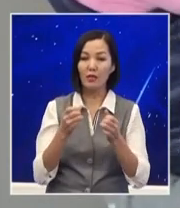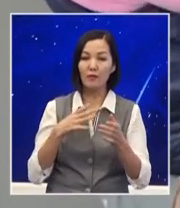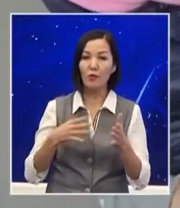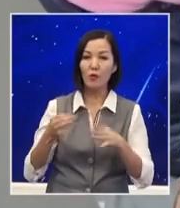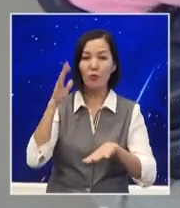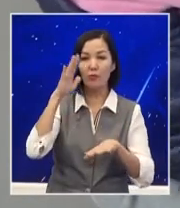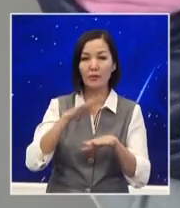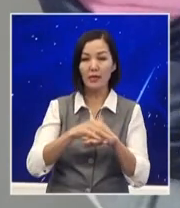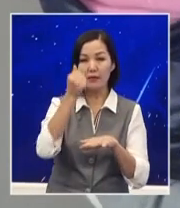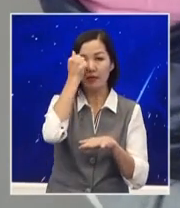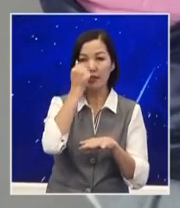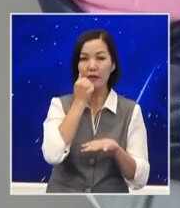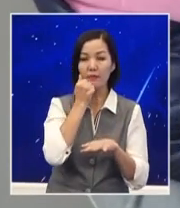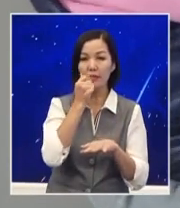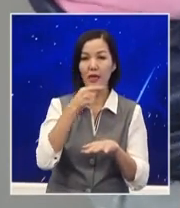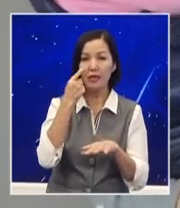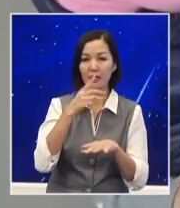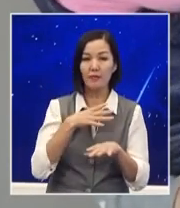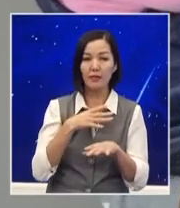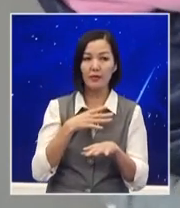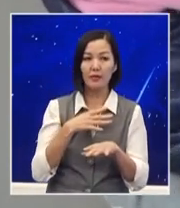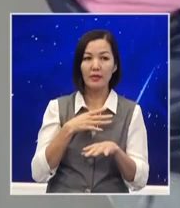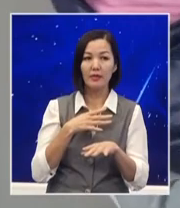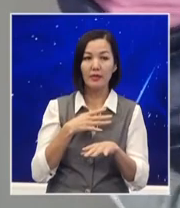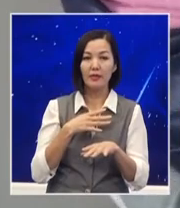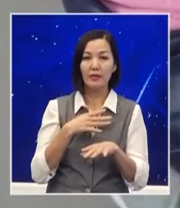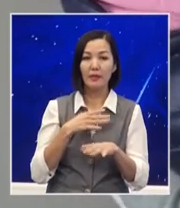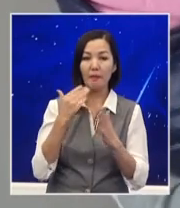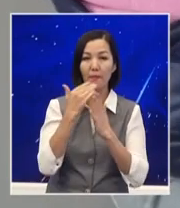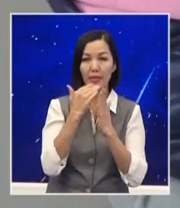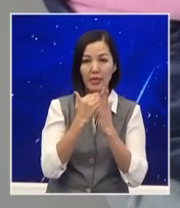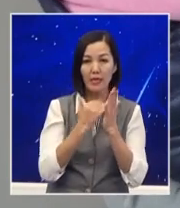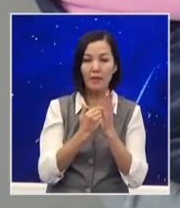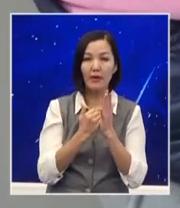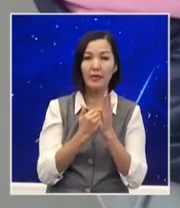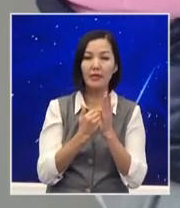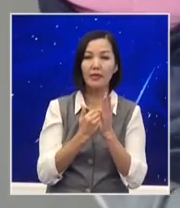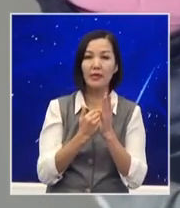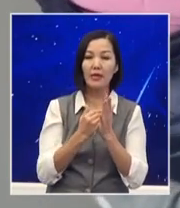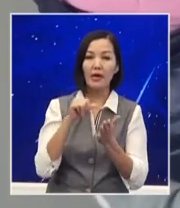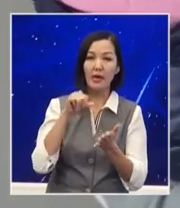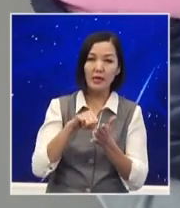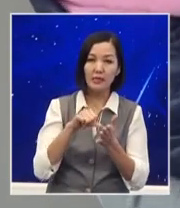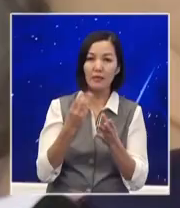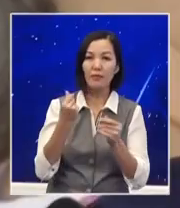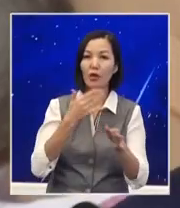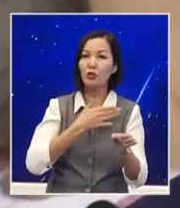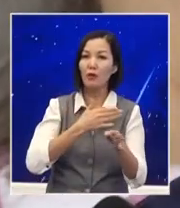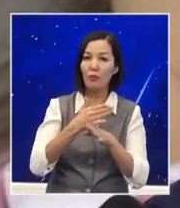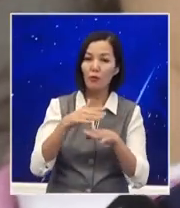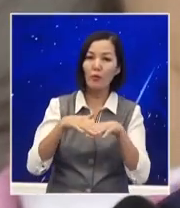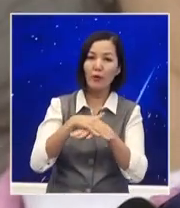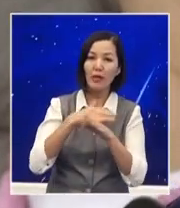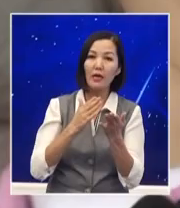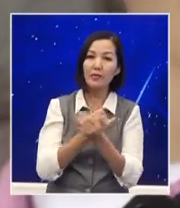біріншіден облыс әкіміне рахметімді айтамын. Осындай біздер осындай бағдарламаны шығарып, шапқылап ел жұртқа қаншама қызмет жасап жүр. Не